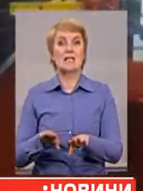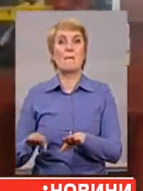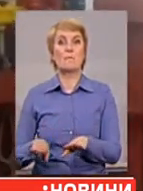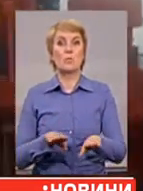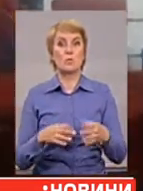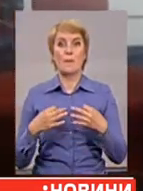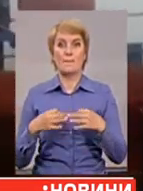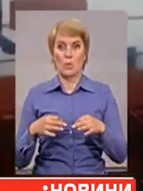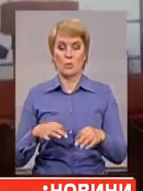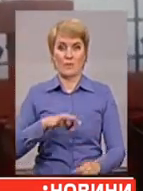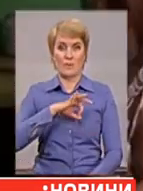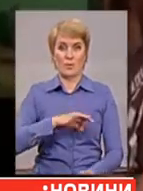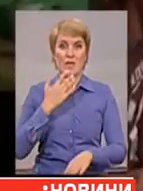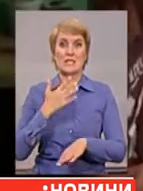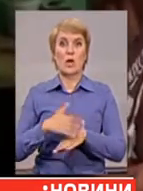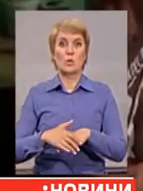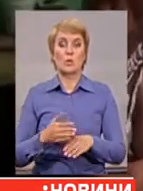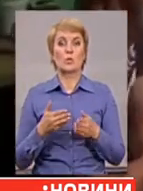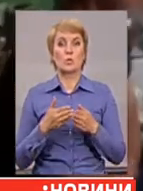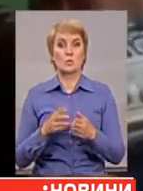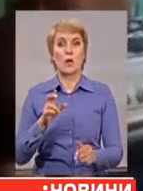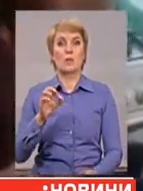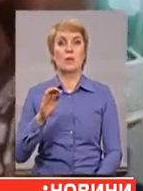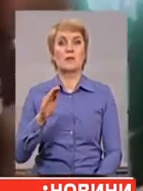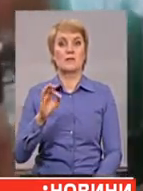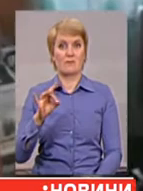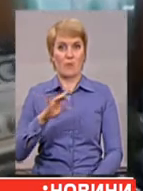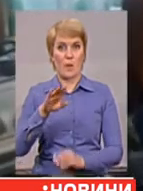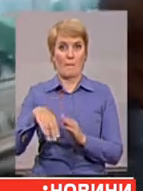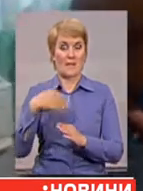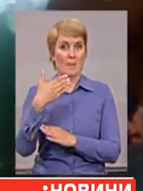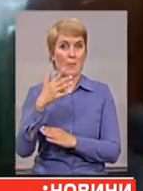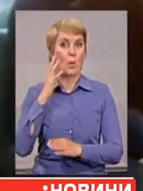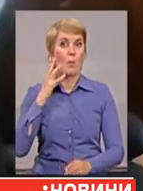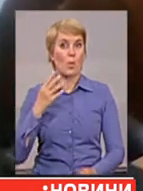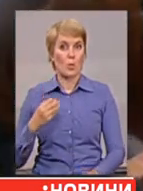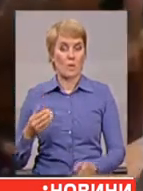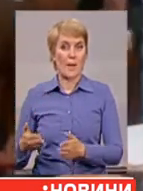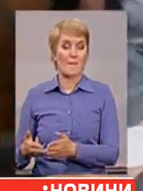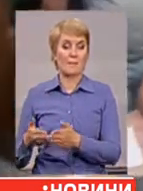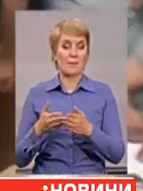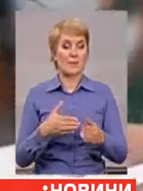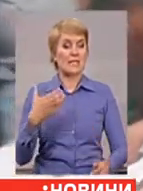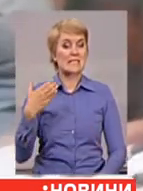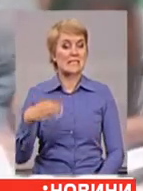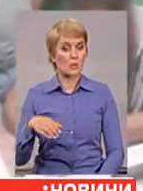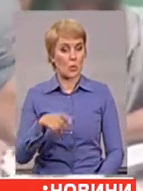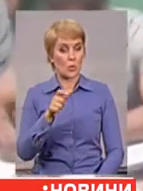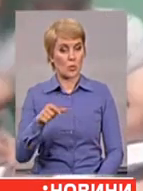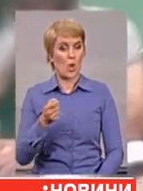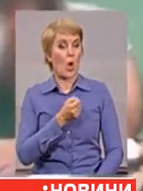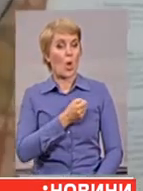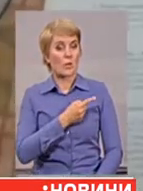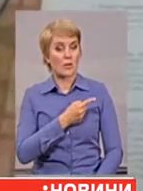півострова. Використовували закордонні судна. «Боспор», який ходить під прапором Молдови, переправив майже сотню жителів Одещини та